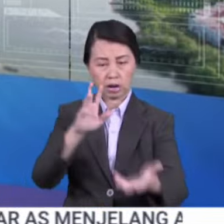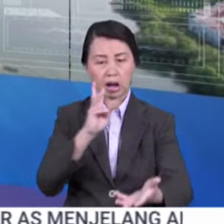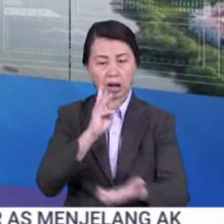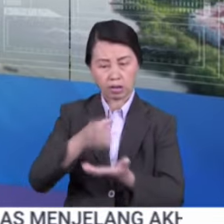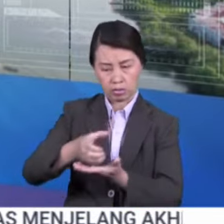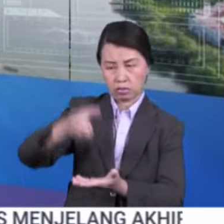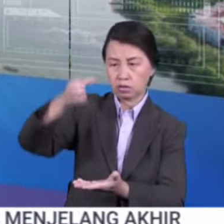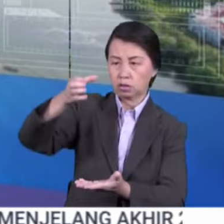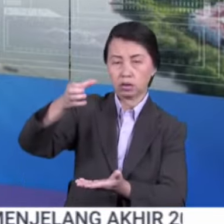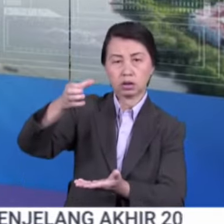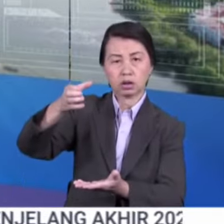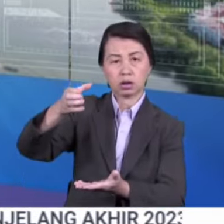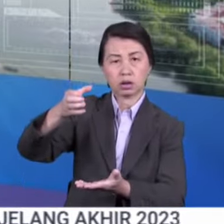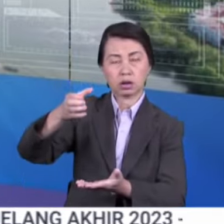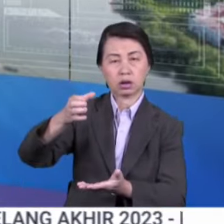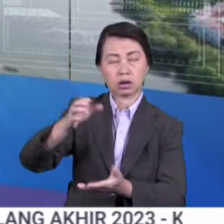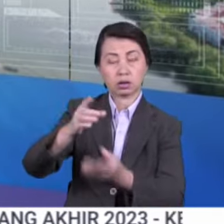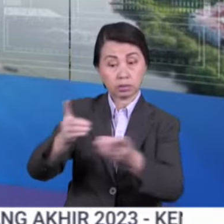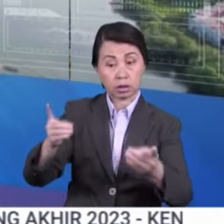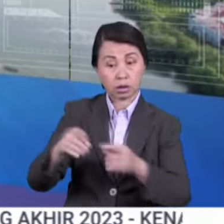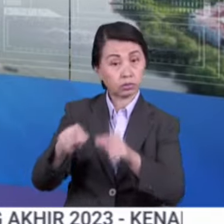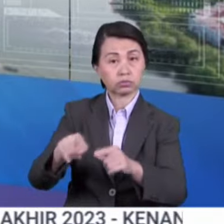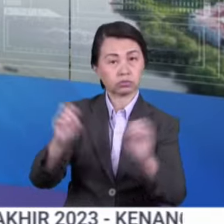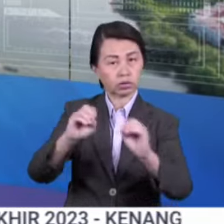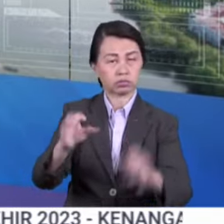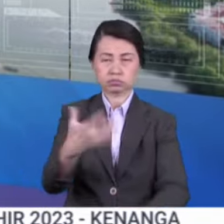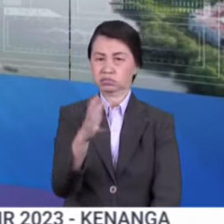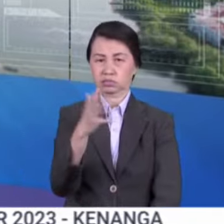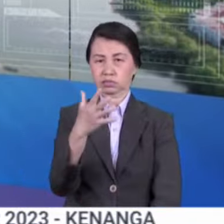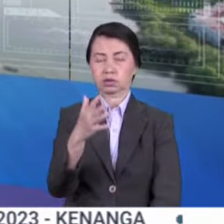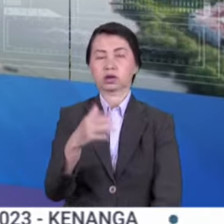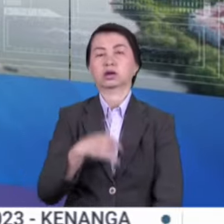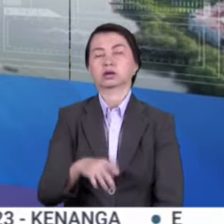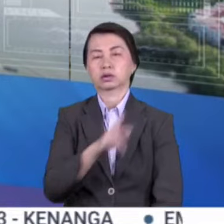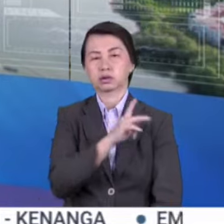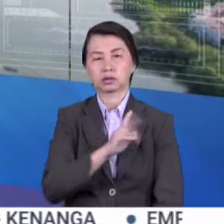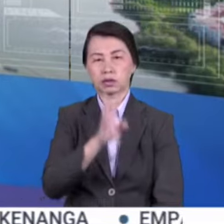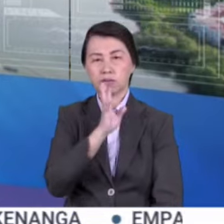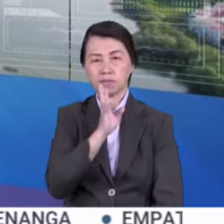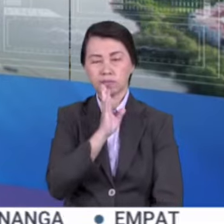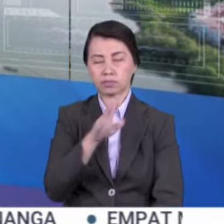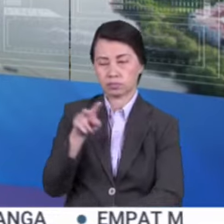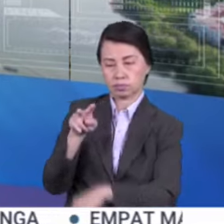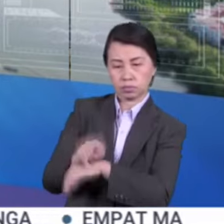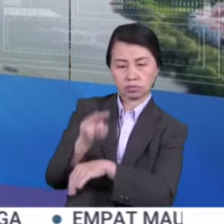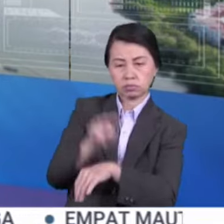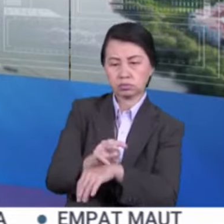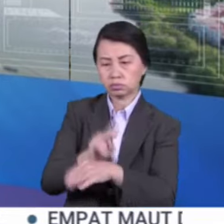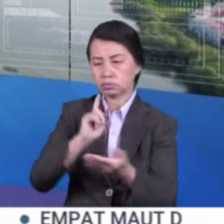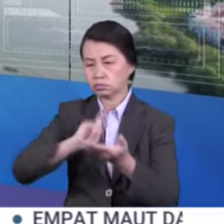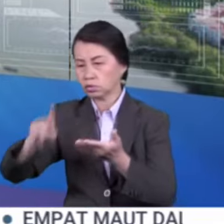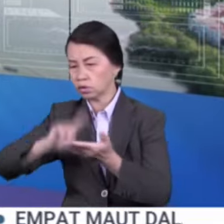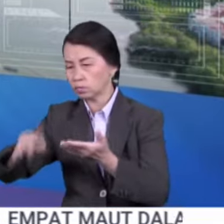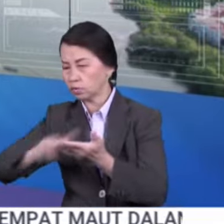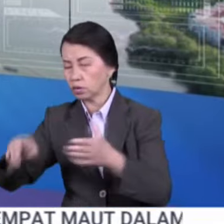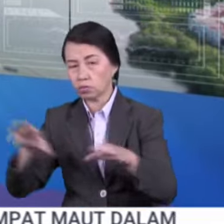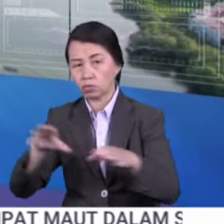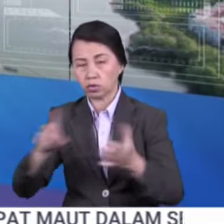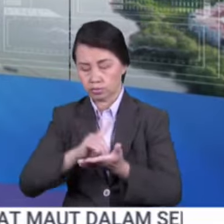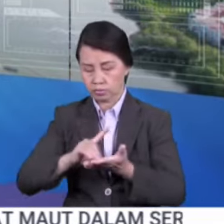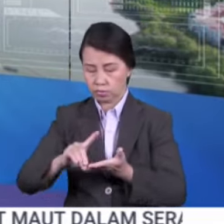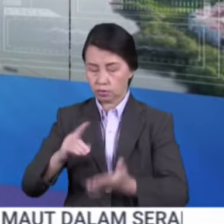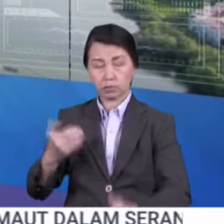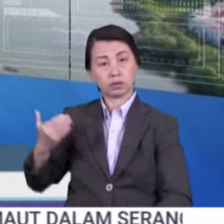di daerah berkenaan terputus. Ketuanya Azdi Zukri John berkata, hasil pemantauan dan pemeriksaan dijalankan sejak minggu